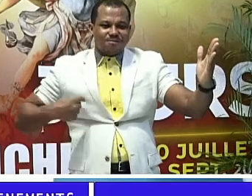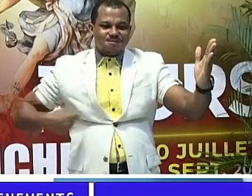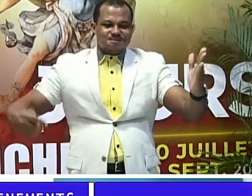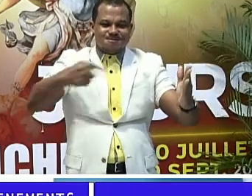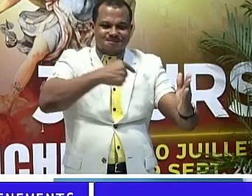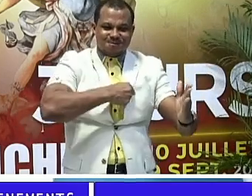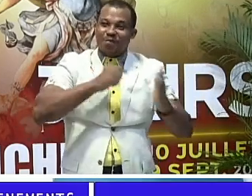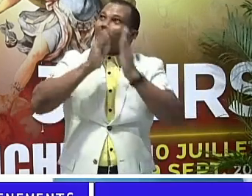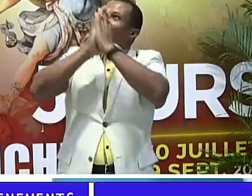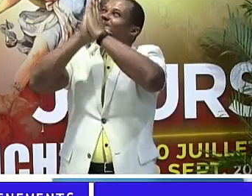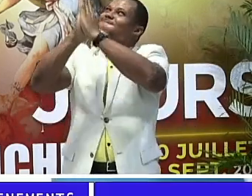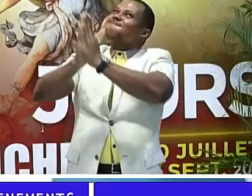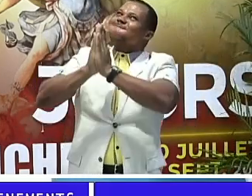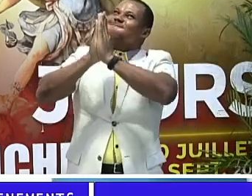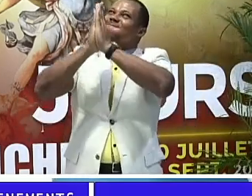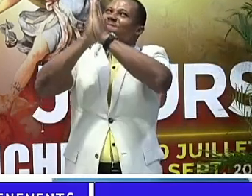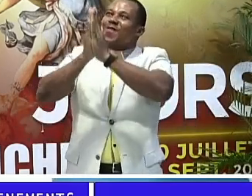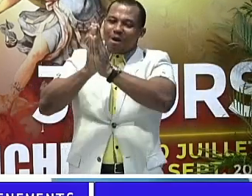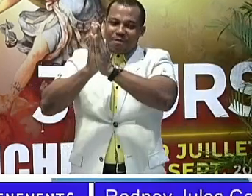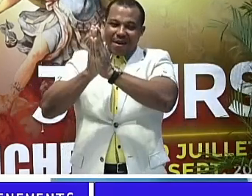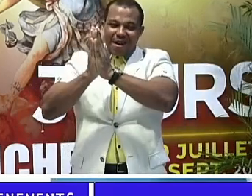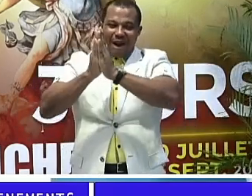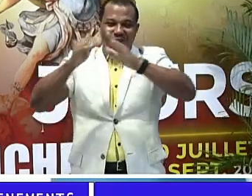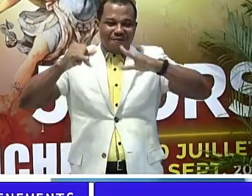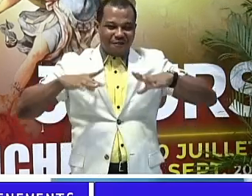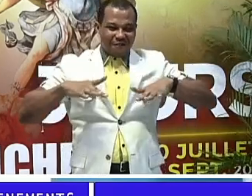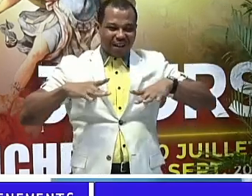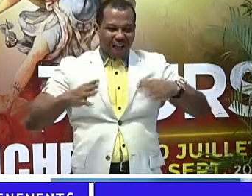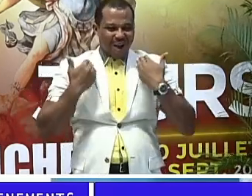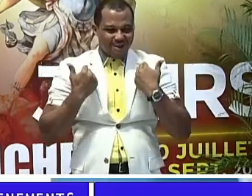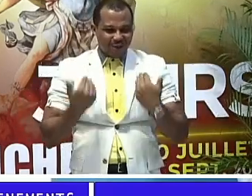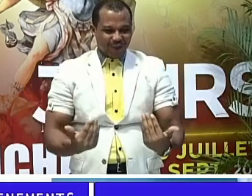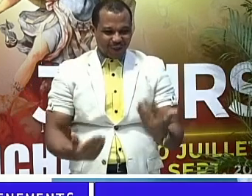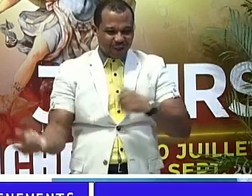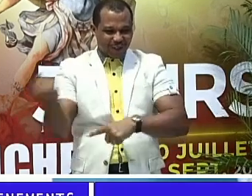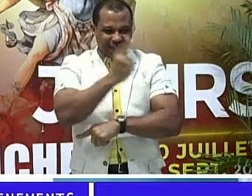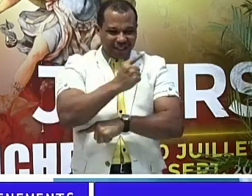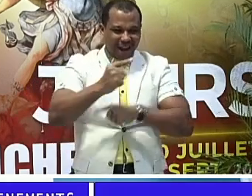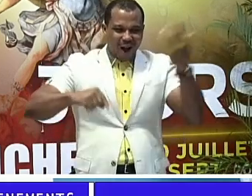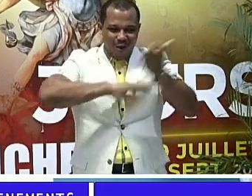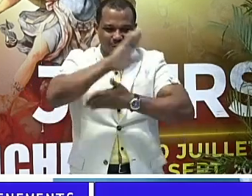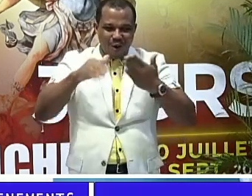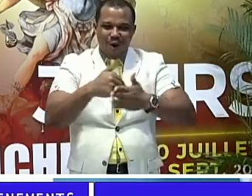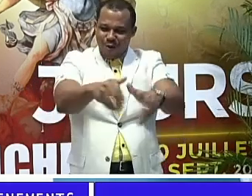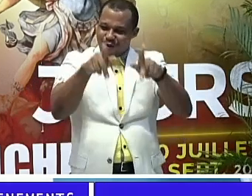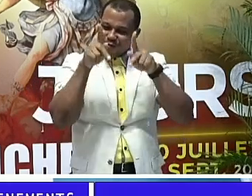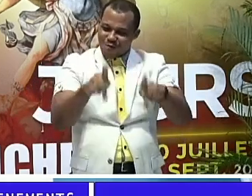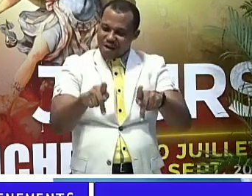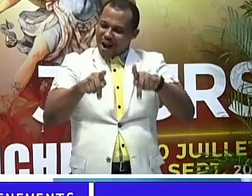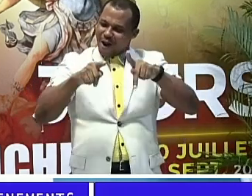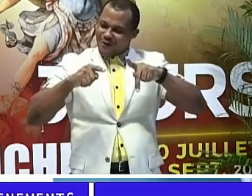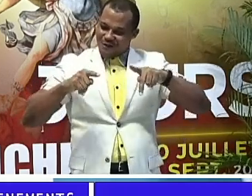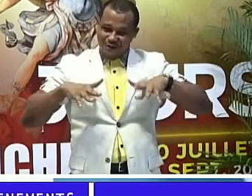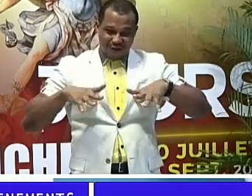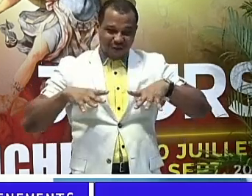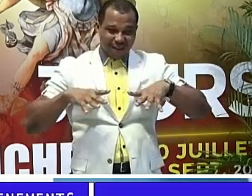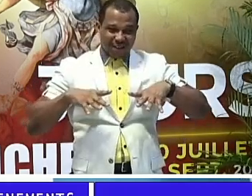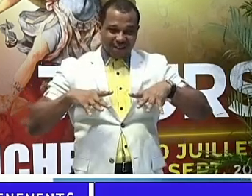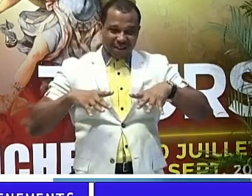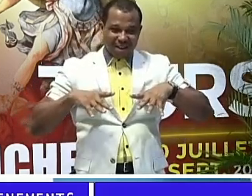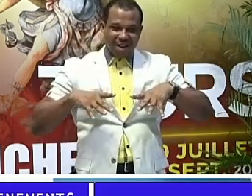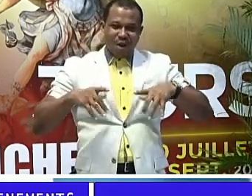La prière et la fêté jodia à tout le monde qui a fêté un